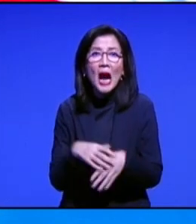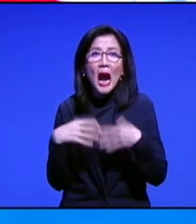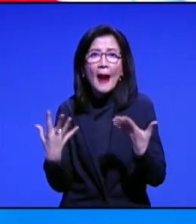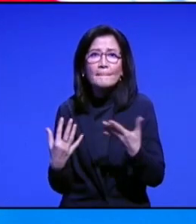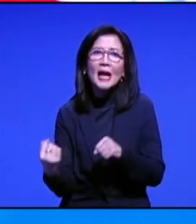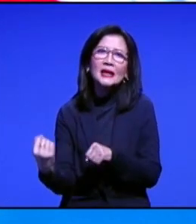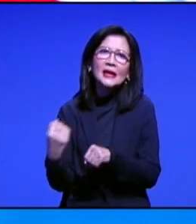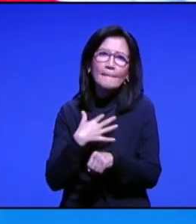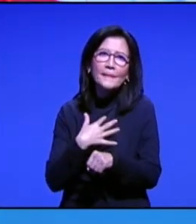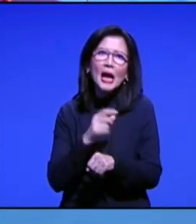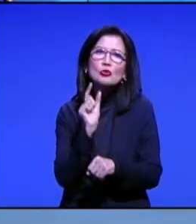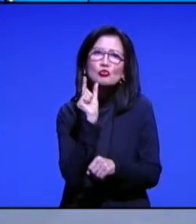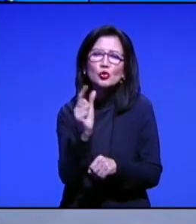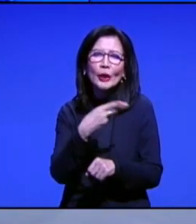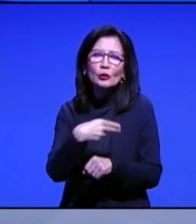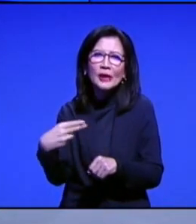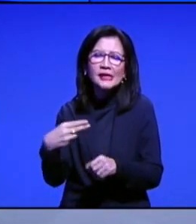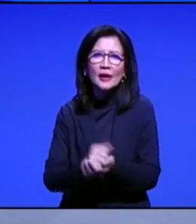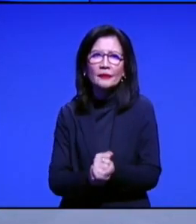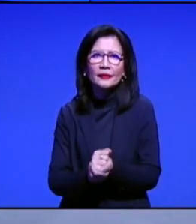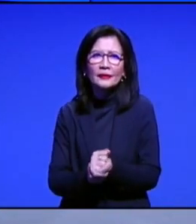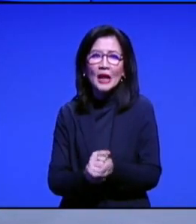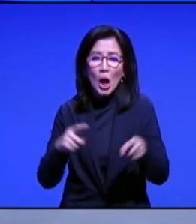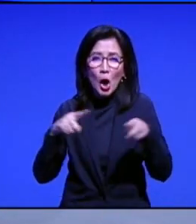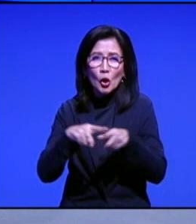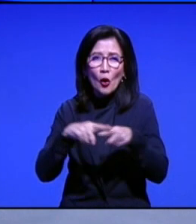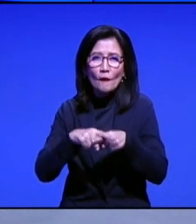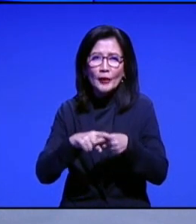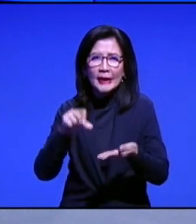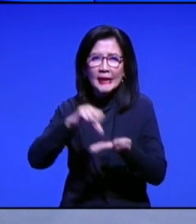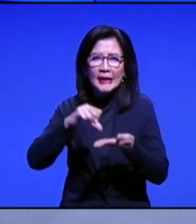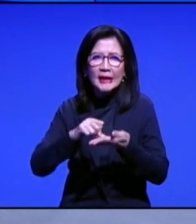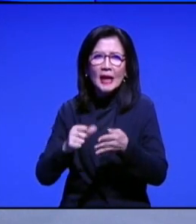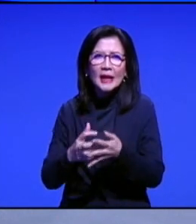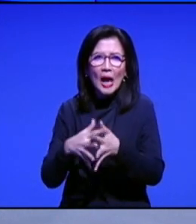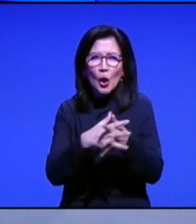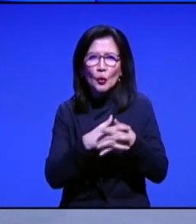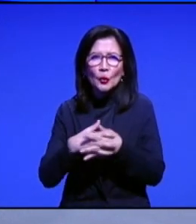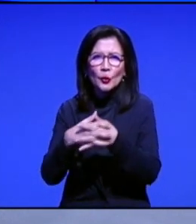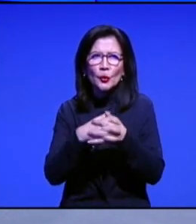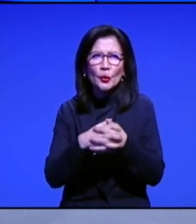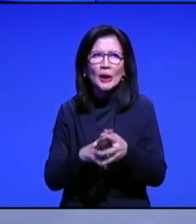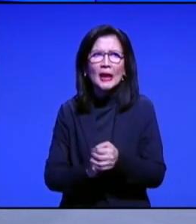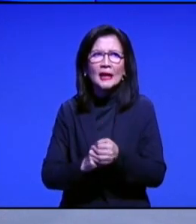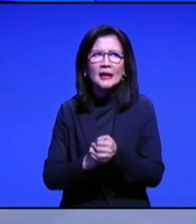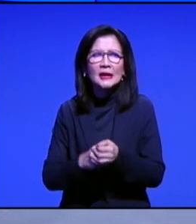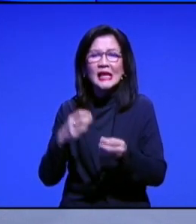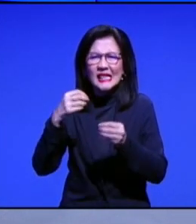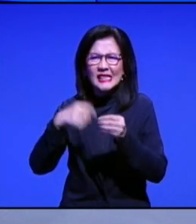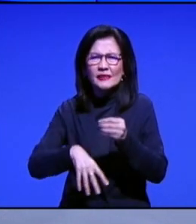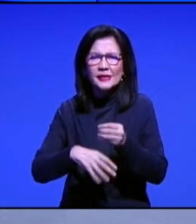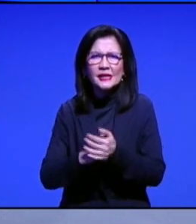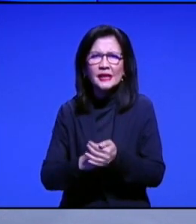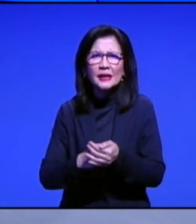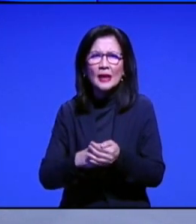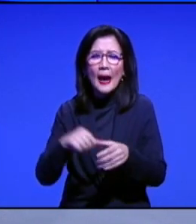dampaknya bagi Indonesia? Nah, ketegangan Amerika-Iran yang berlarut bisa menyebabkan defisit migas Indonesia ini kian melebar.